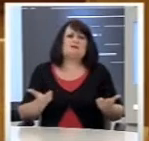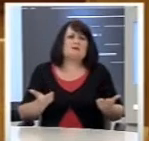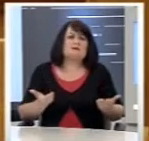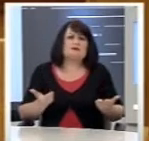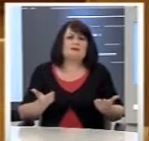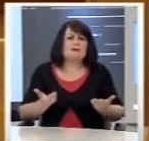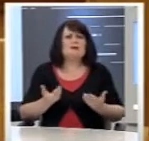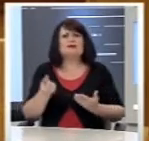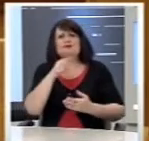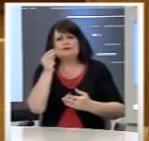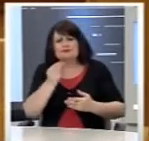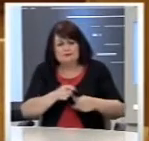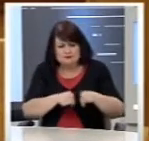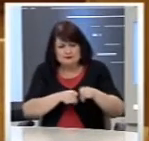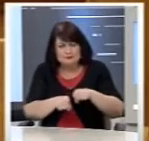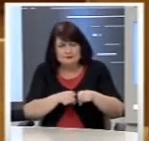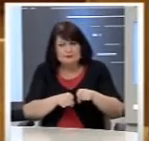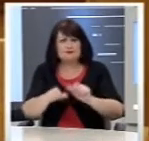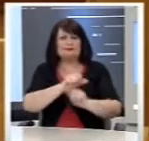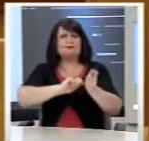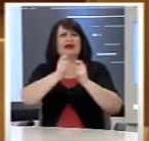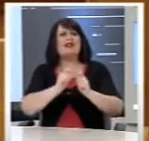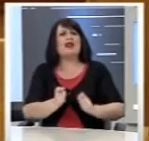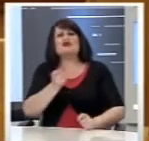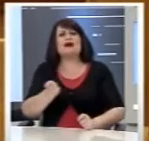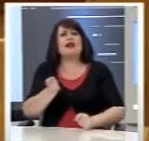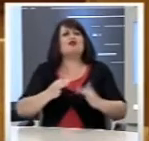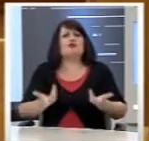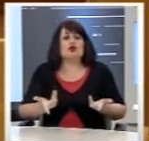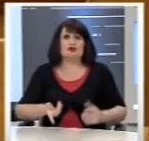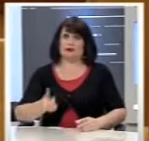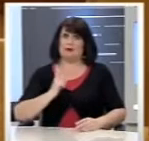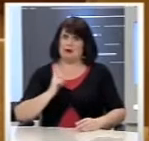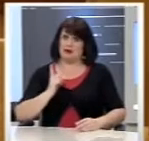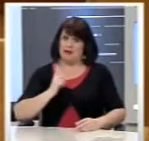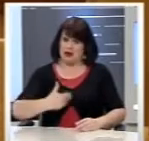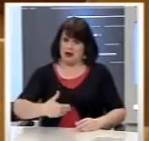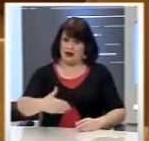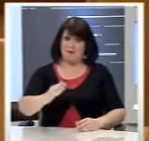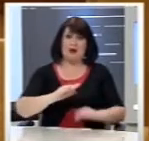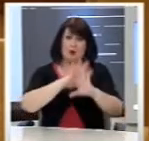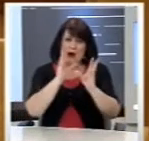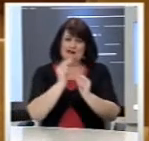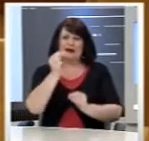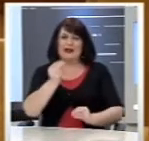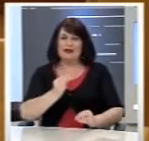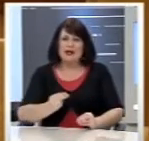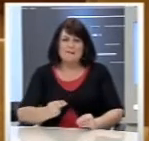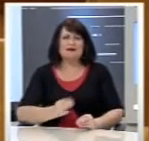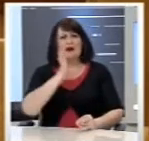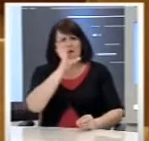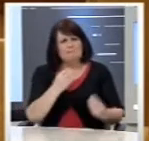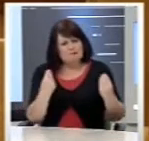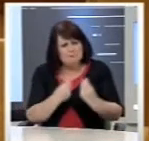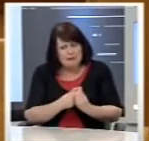παραμέτρους πάνω στις οποίες η αναδιάρθρωση θα στηριχθεί. Και προσδοκία μας ήταν οι παράμετροι αυτοί να είναι